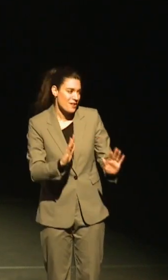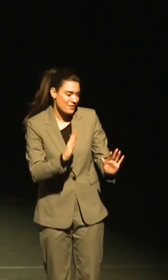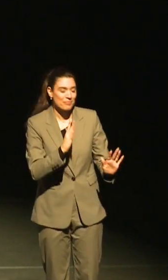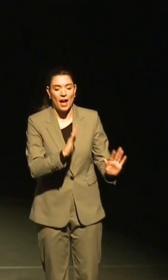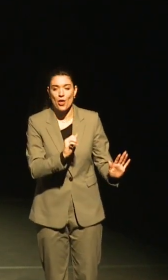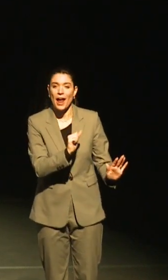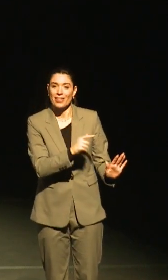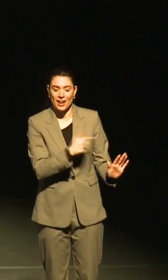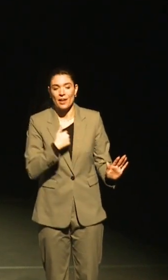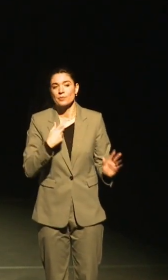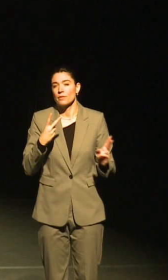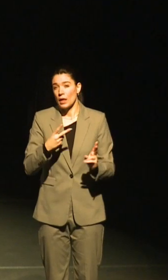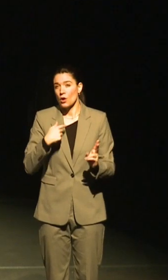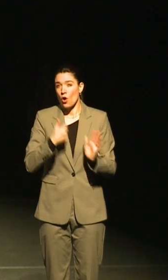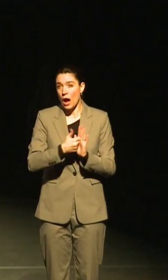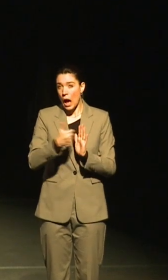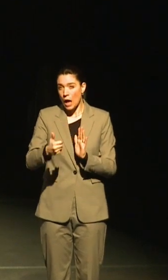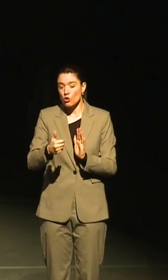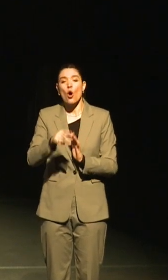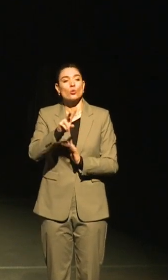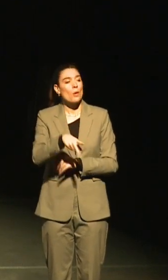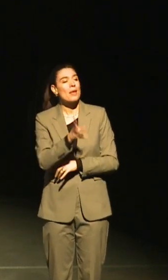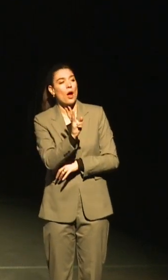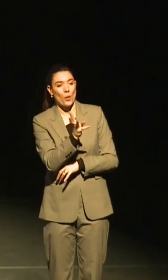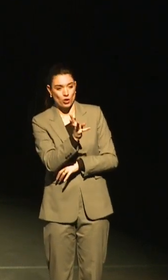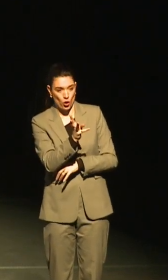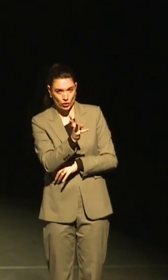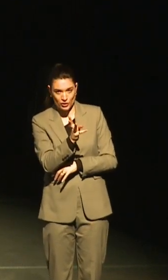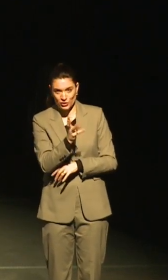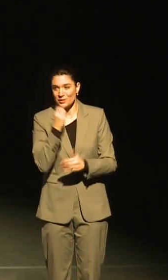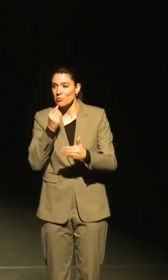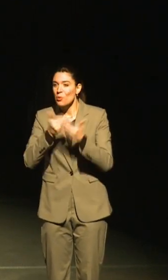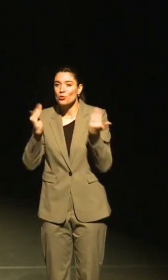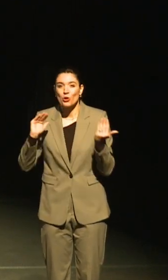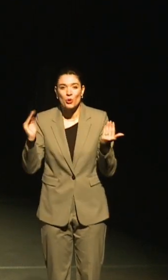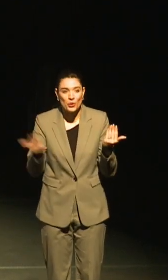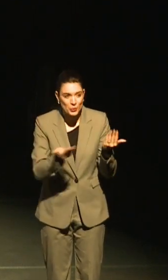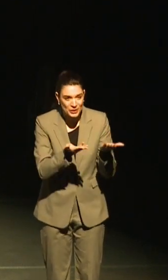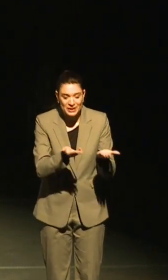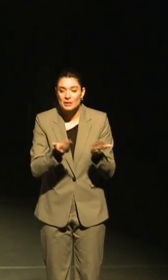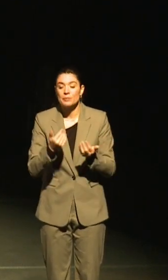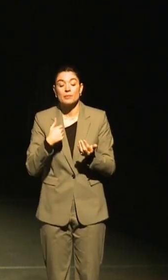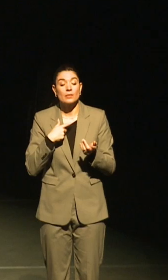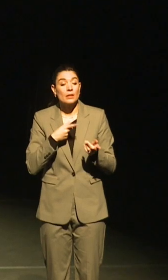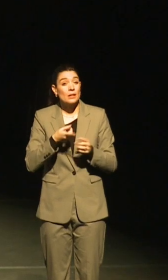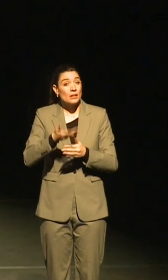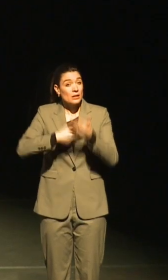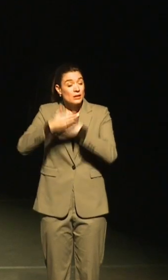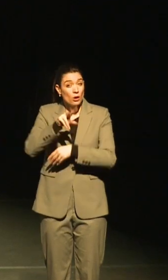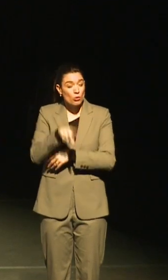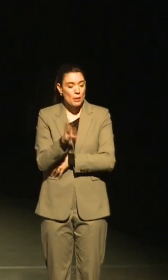era il 2014 devo dire che ero un po' spaesata all'epoca perché